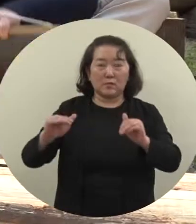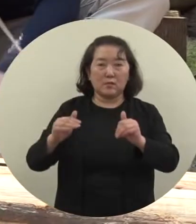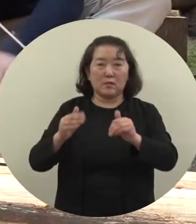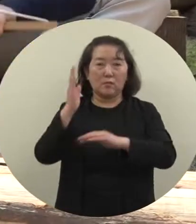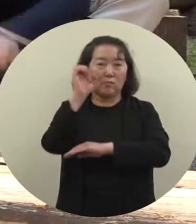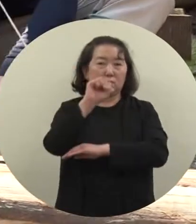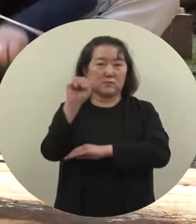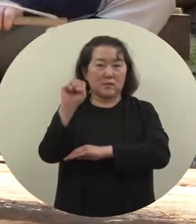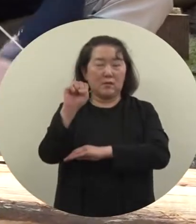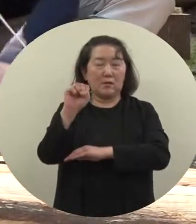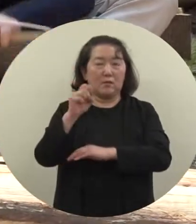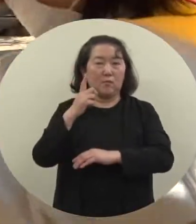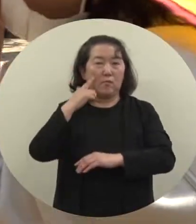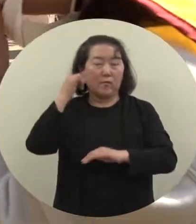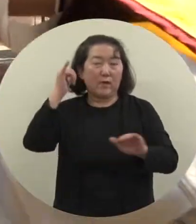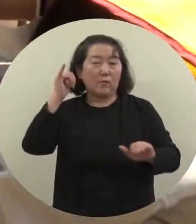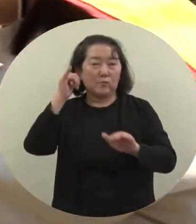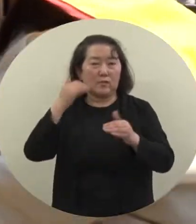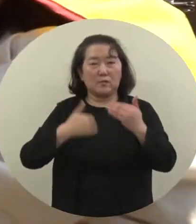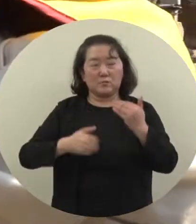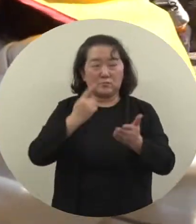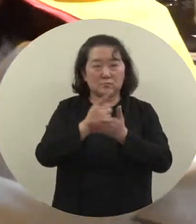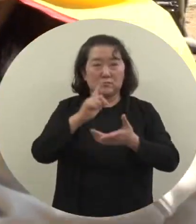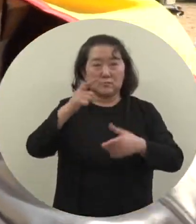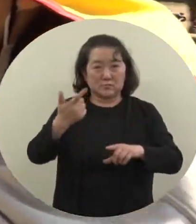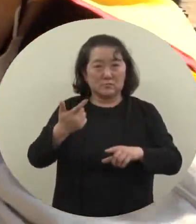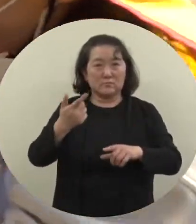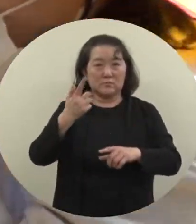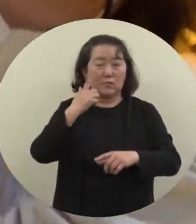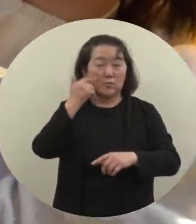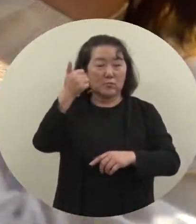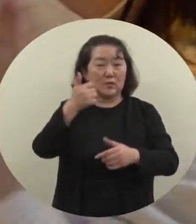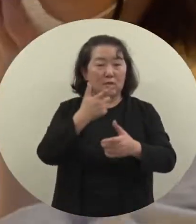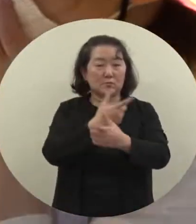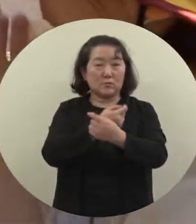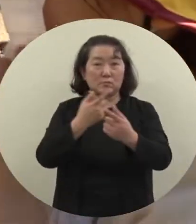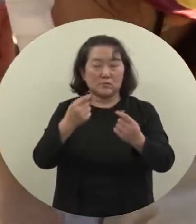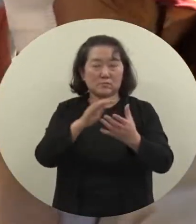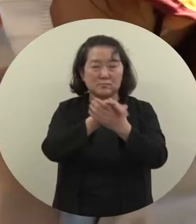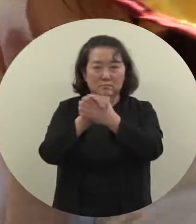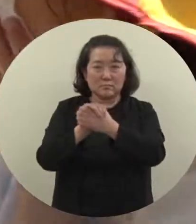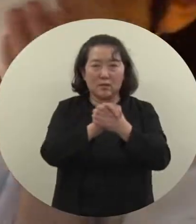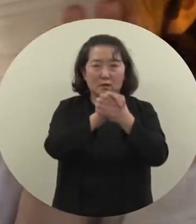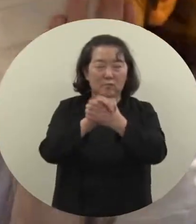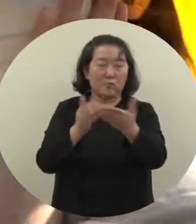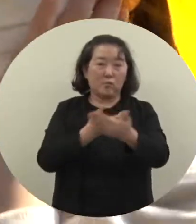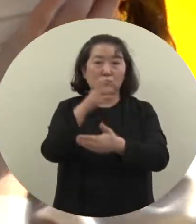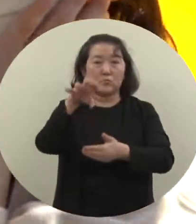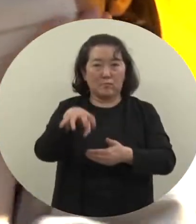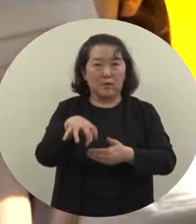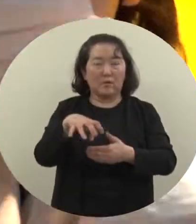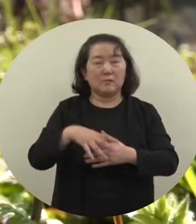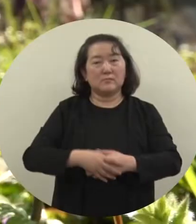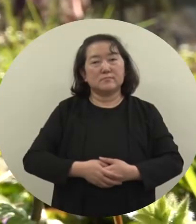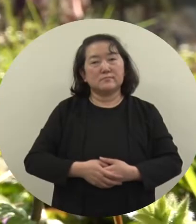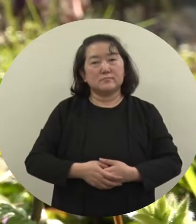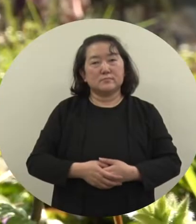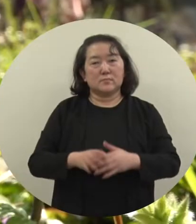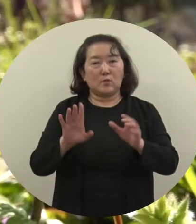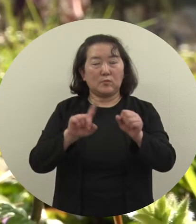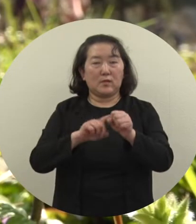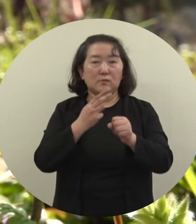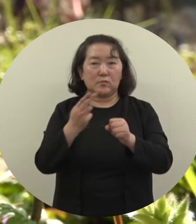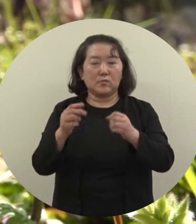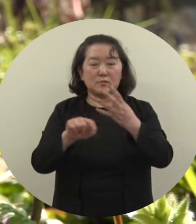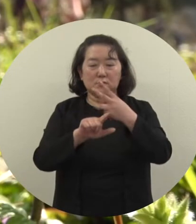講座を通じて親子で楽しむだけでなく、父親同士の交流の場にもなっています。今年度